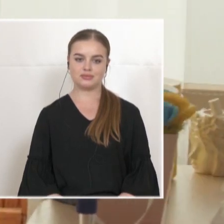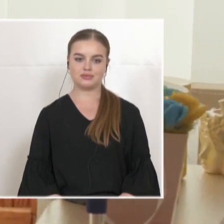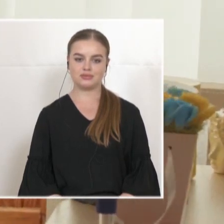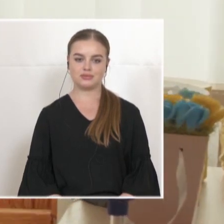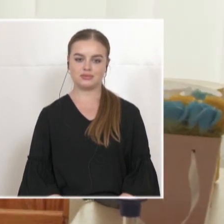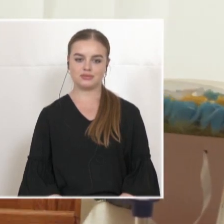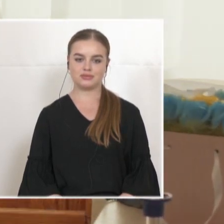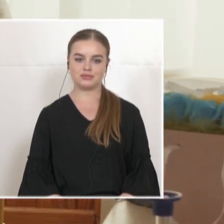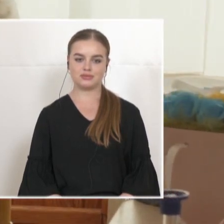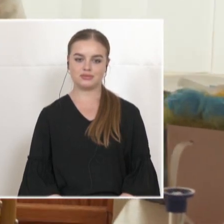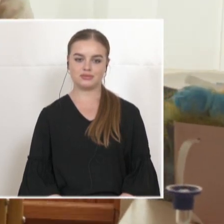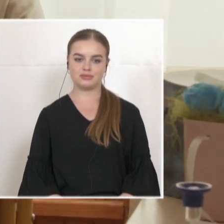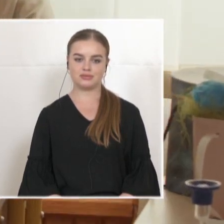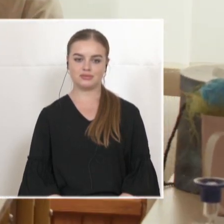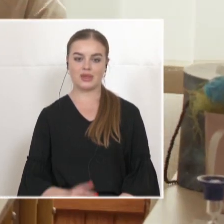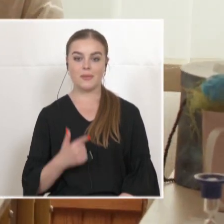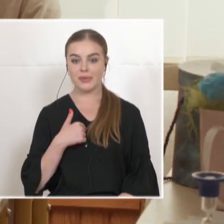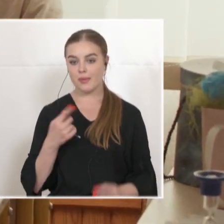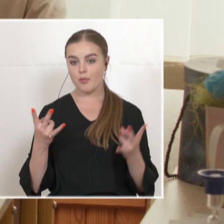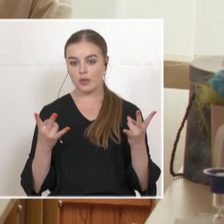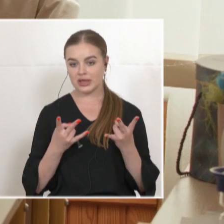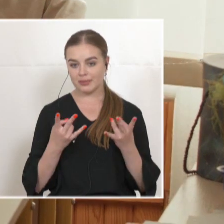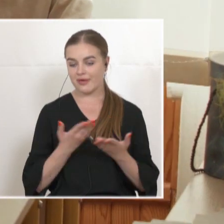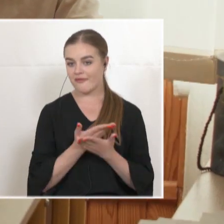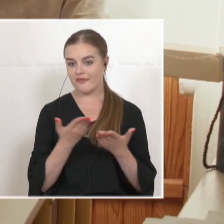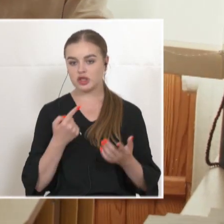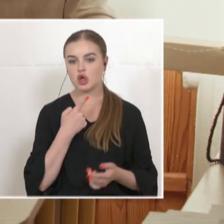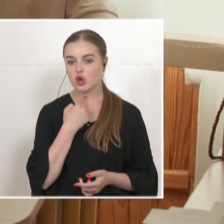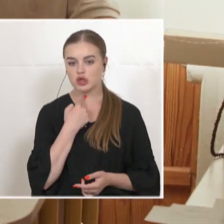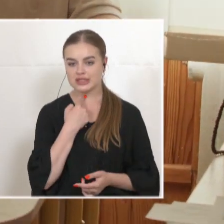ваше. I need your voices. Мені потрібні ваші голоси.